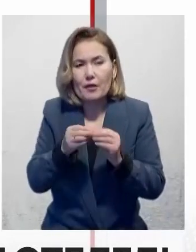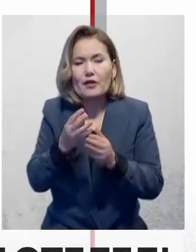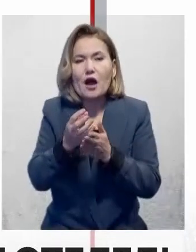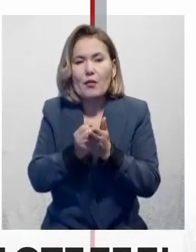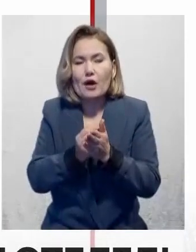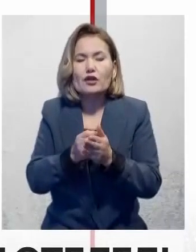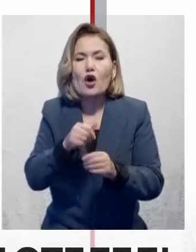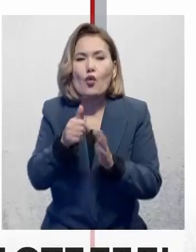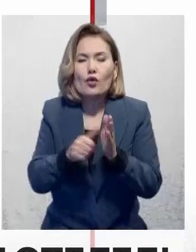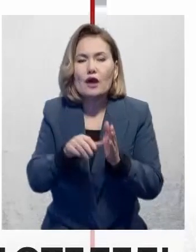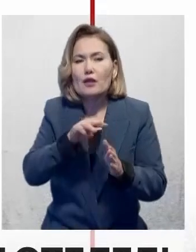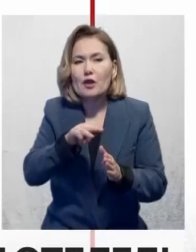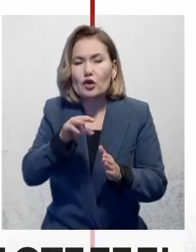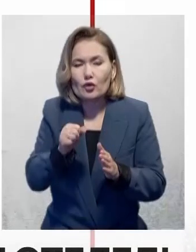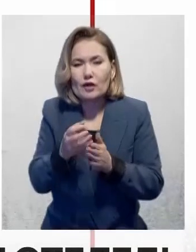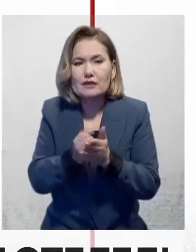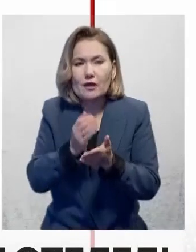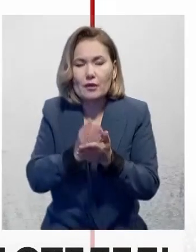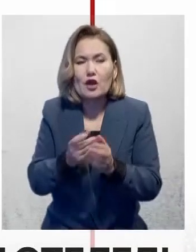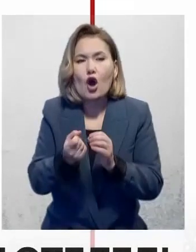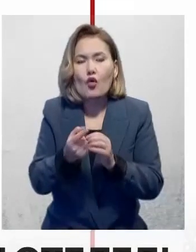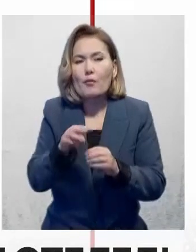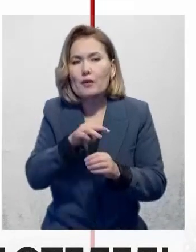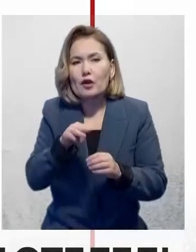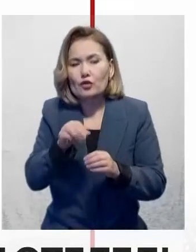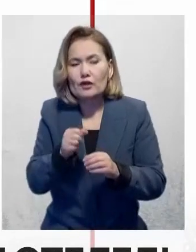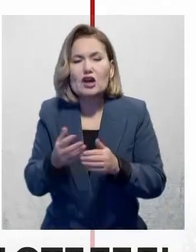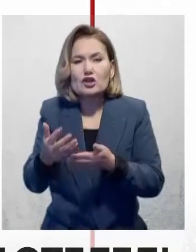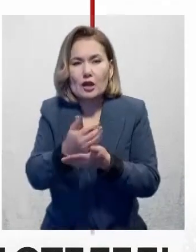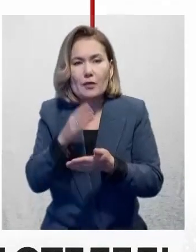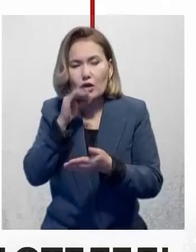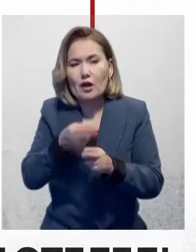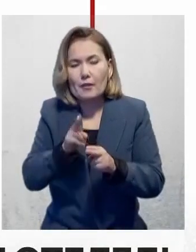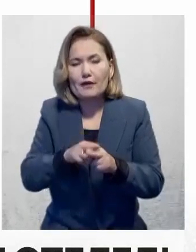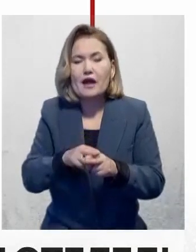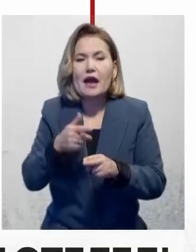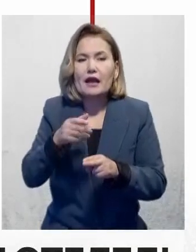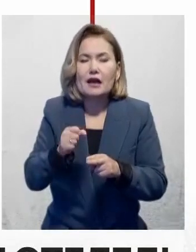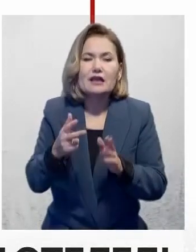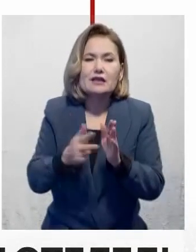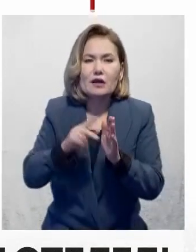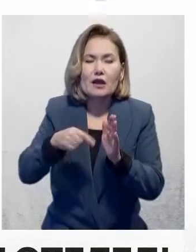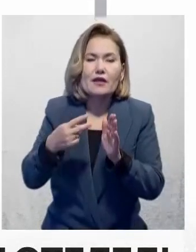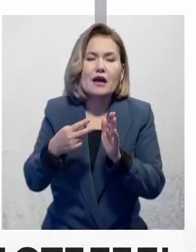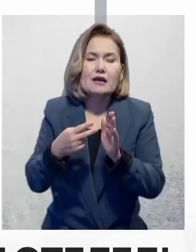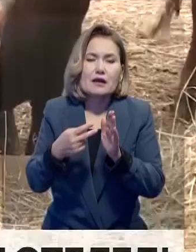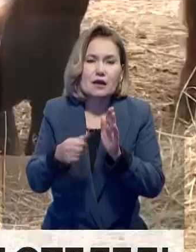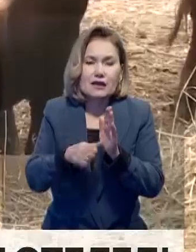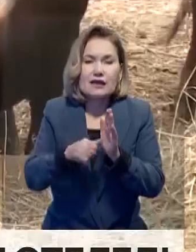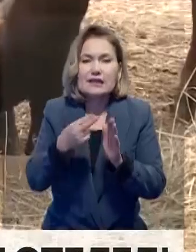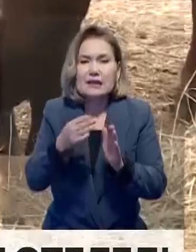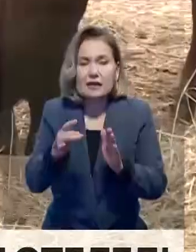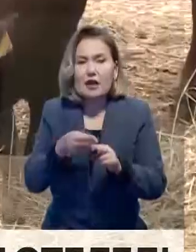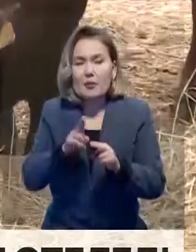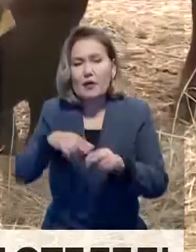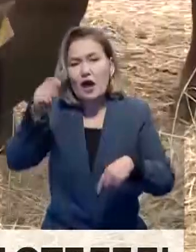көлемі 16 миллион тоннадан асады. Ал бидайдың 11 миллион тоннасы жиналды. Оның өнімділігі гектарына 8.6 центнерден келеді. Ал